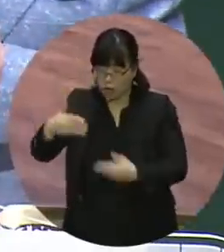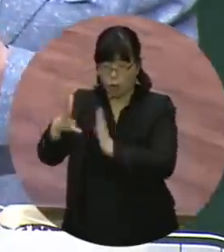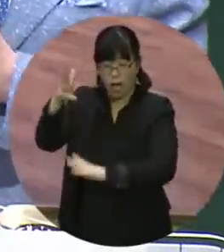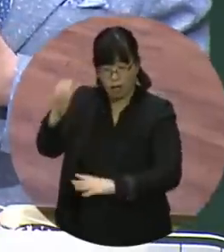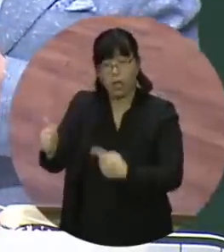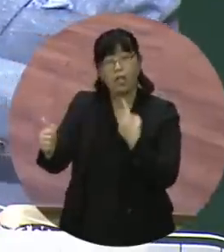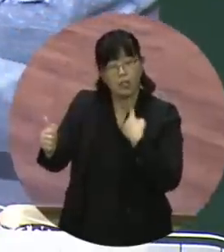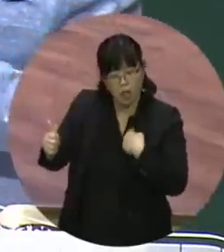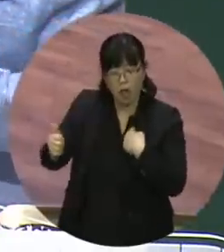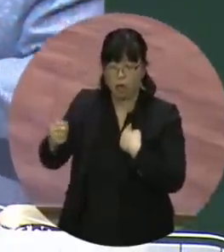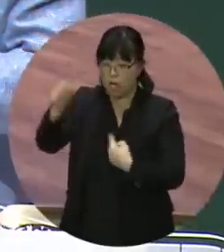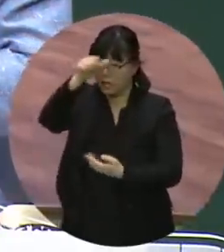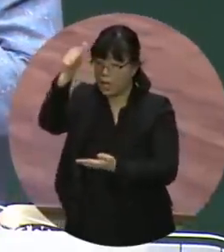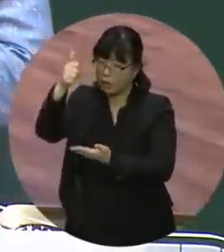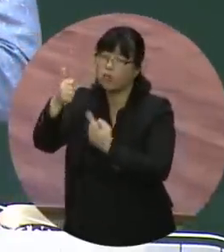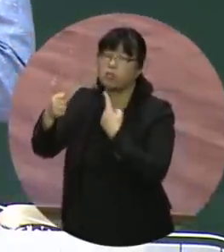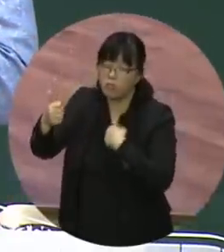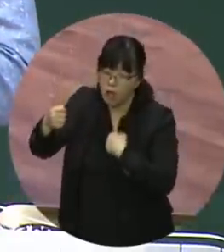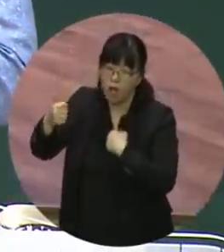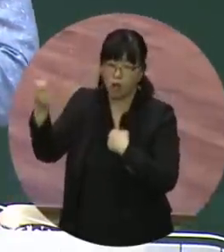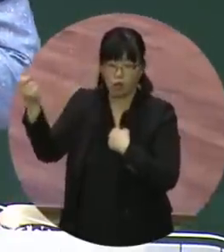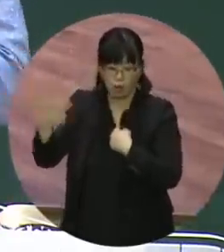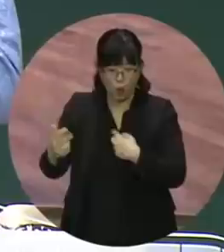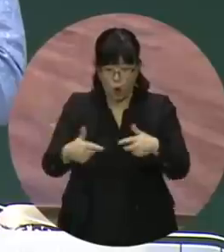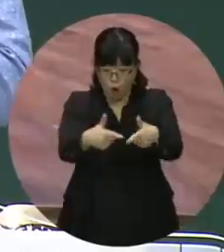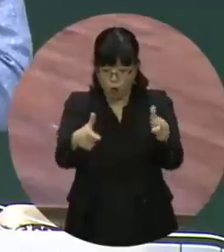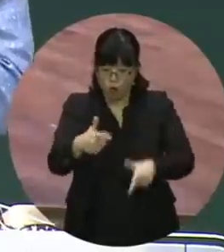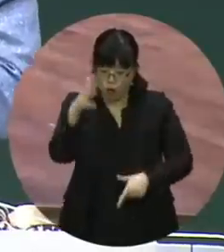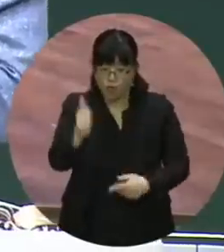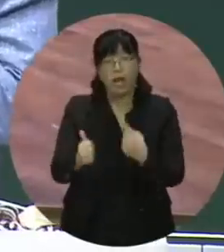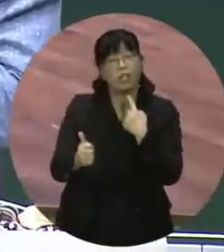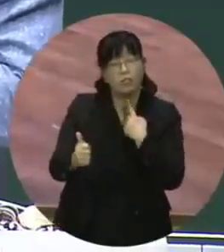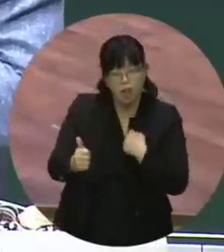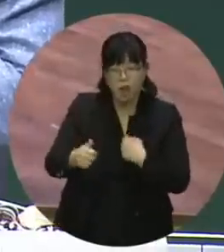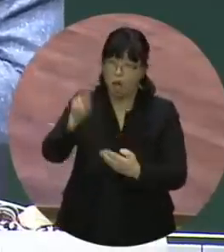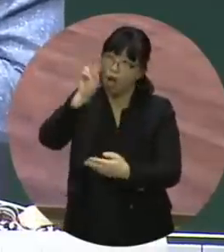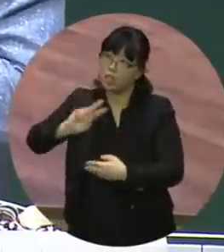하고 안 해본 게 없어. 구역장부터 해가 안 해본 게 없다. 성가대 다 해봤어.